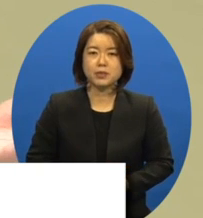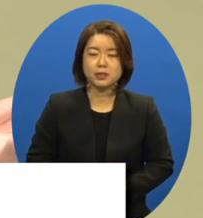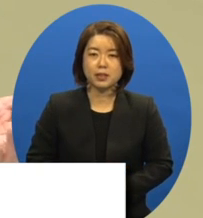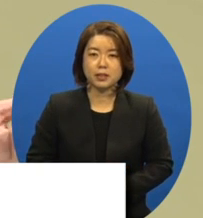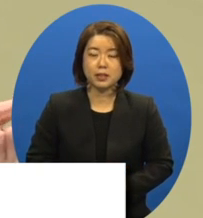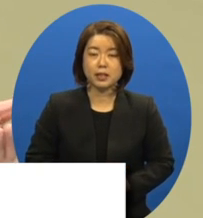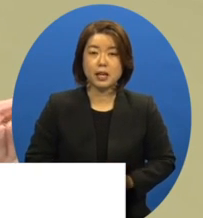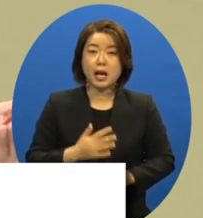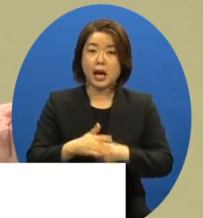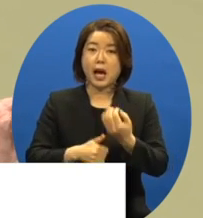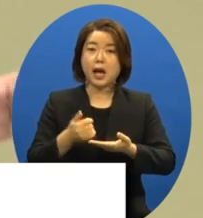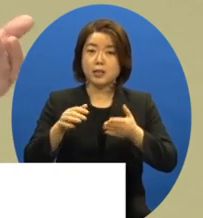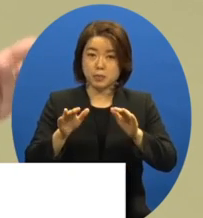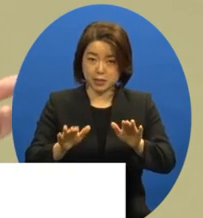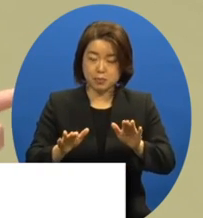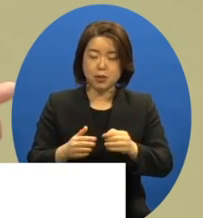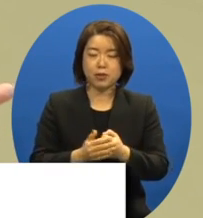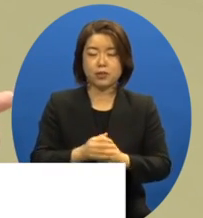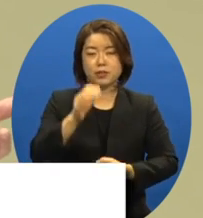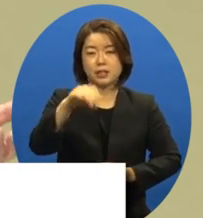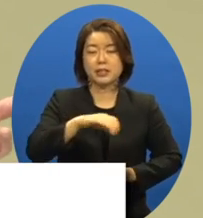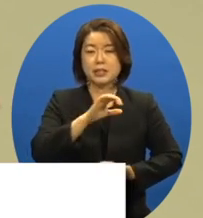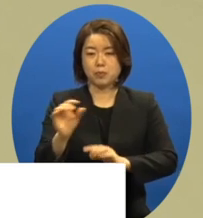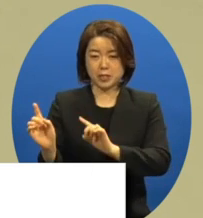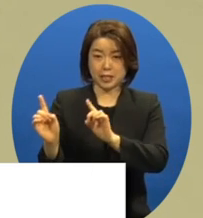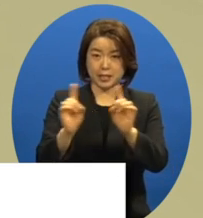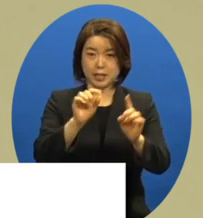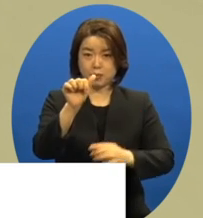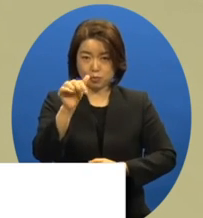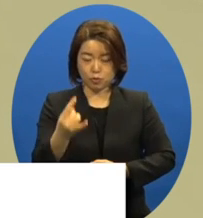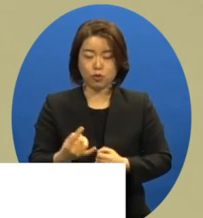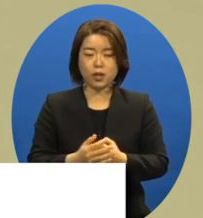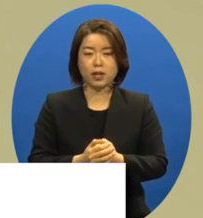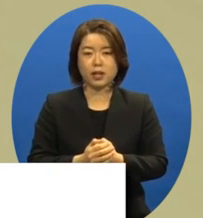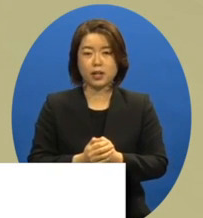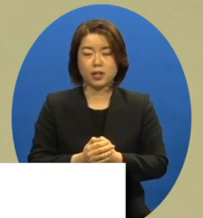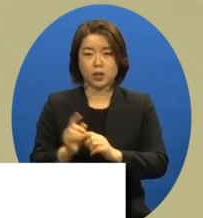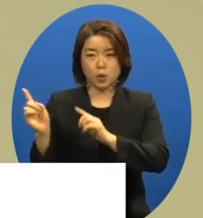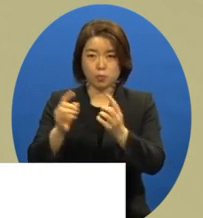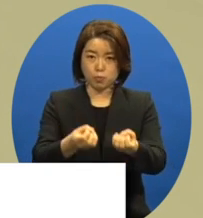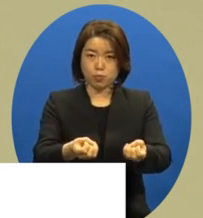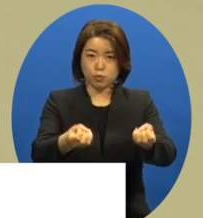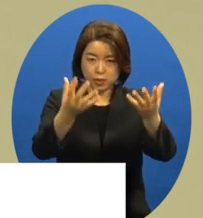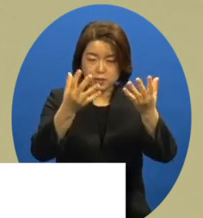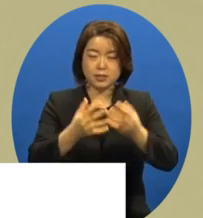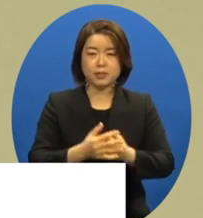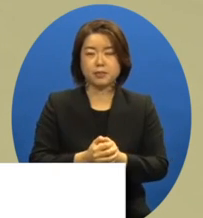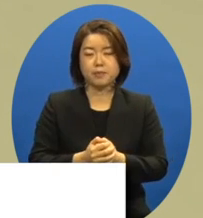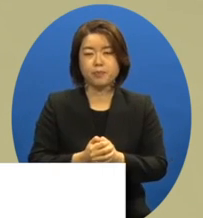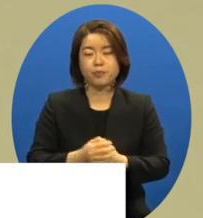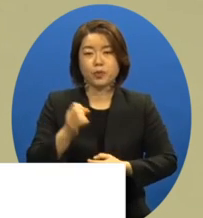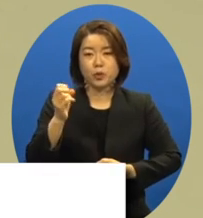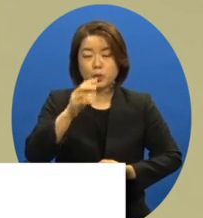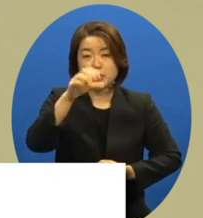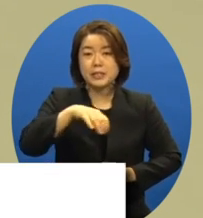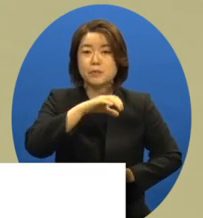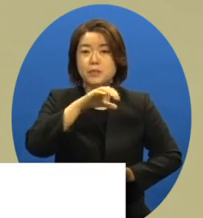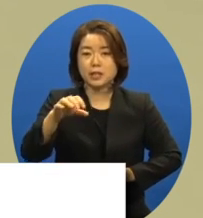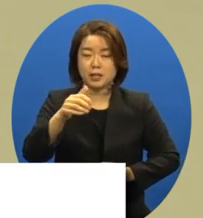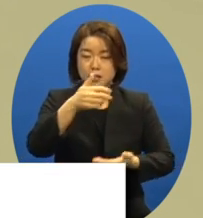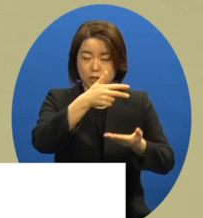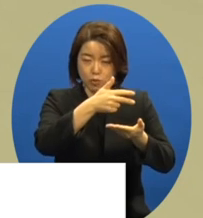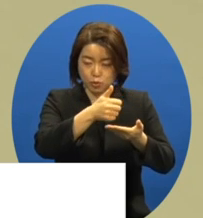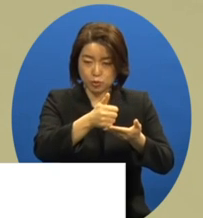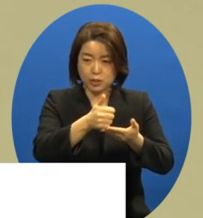하나님께서 이번 십자가 부흥회와 또 부활절까지 십자가의 주님, 부활의